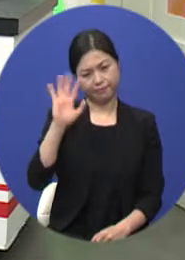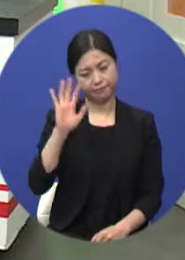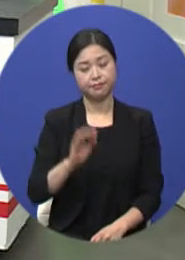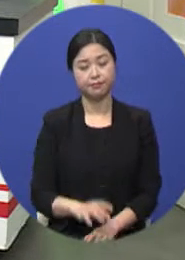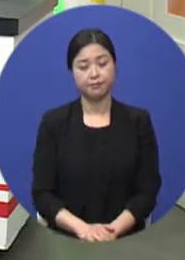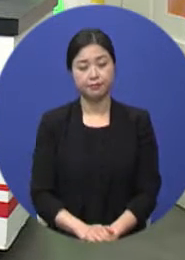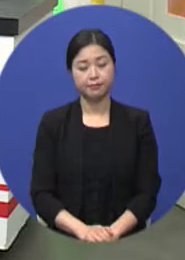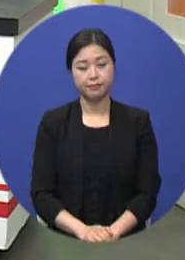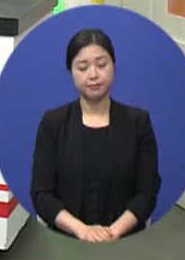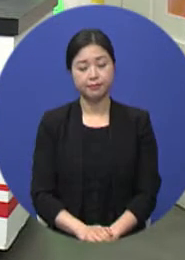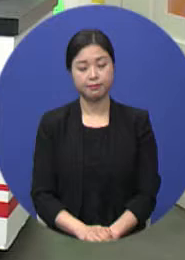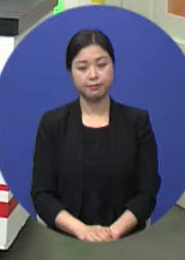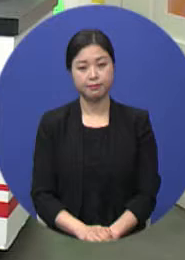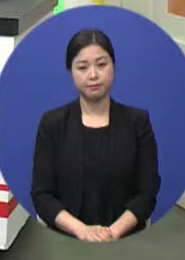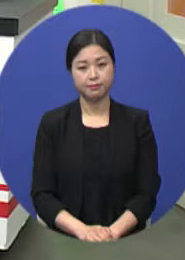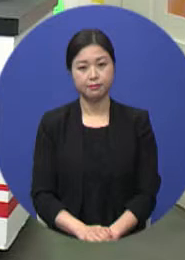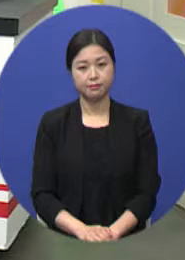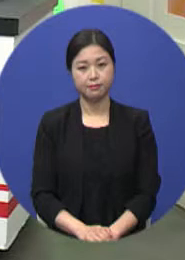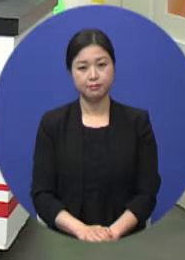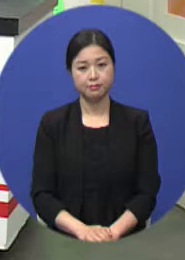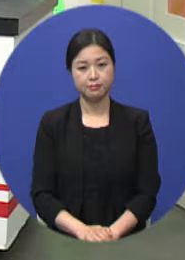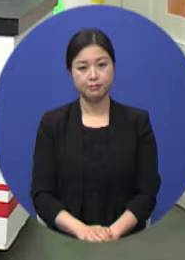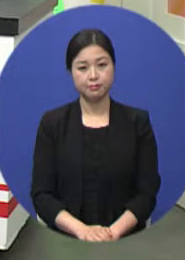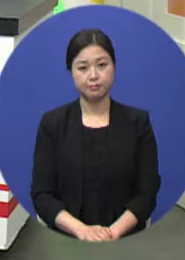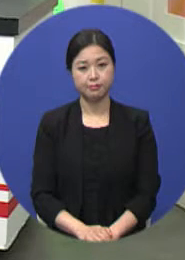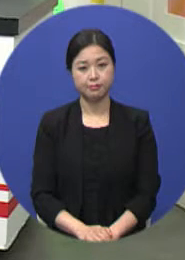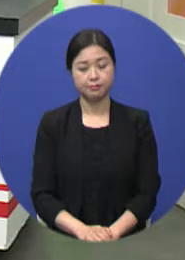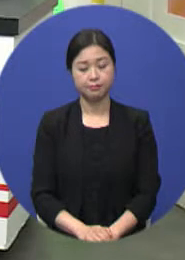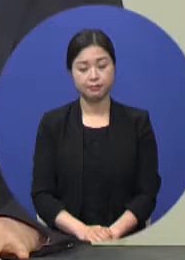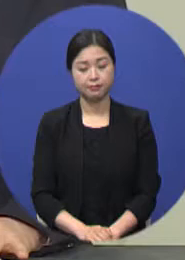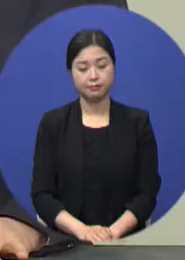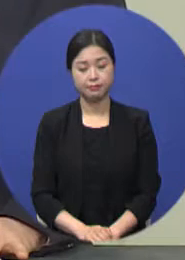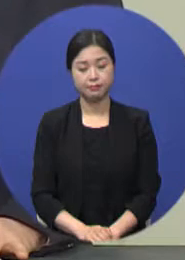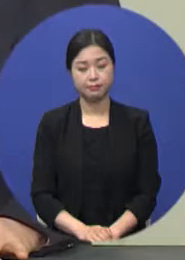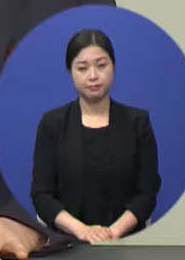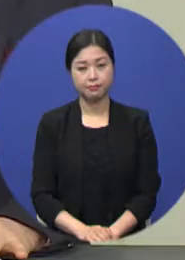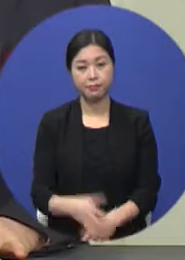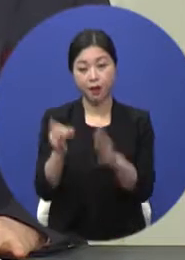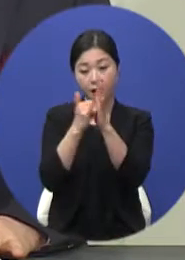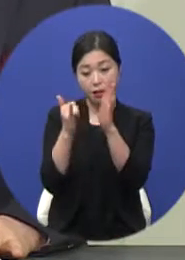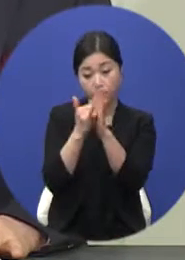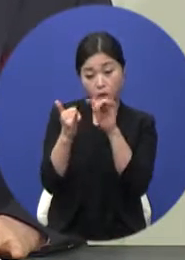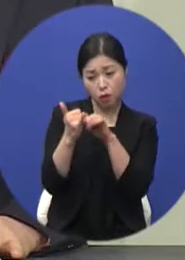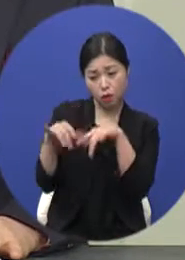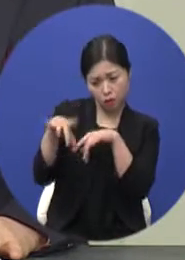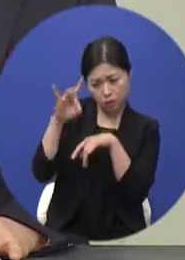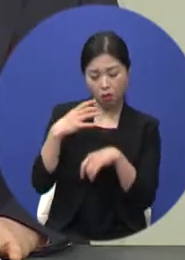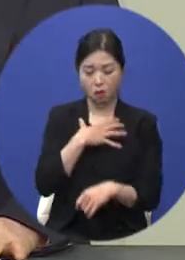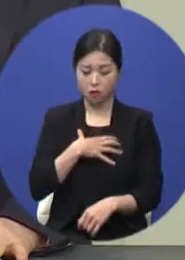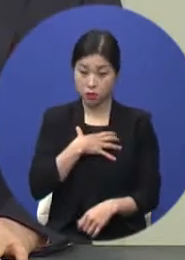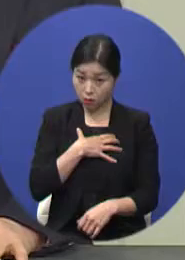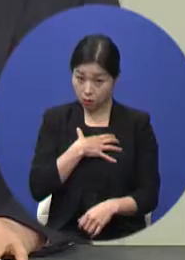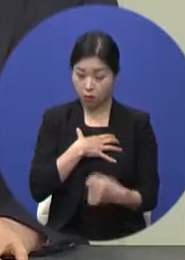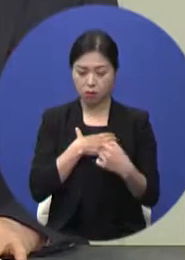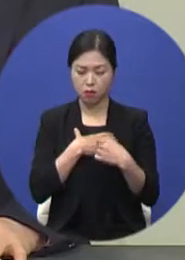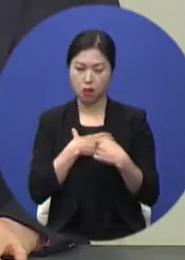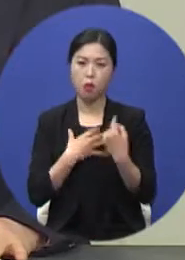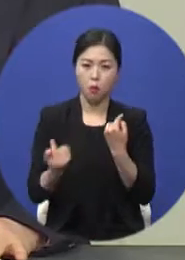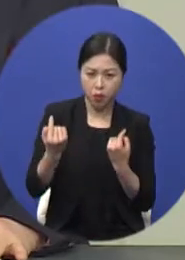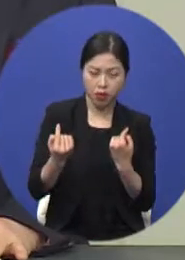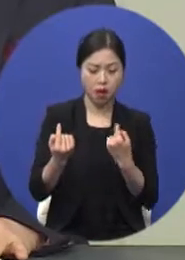합니다. 아. 근데 먼저 저기 가족을 먼저 걱정하시기보다는 제